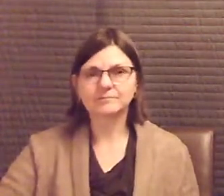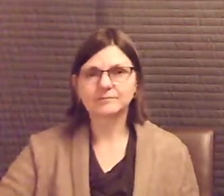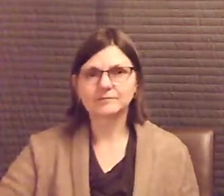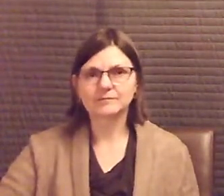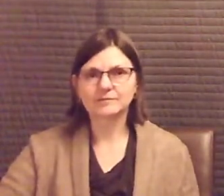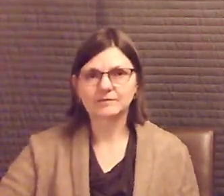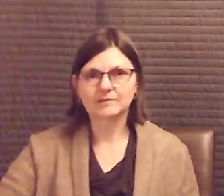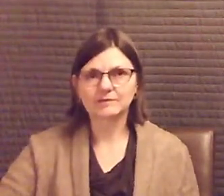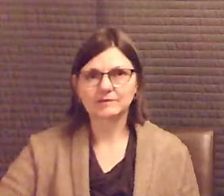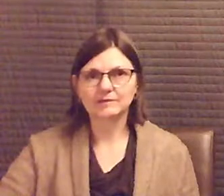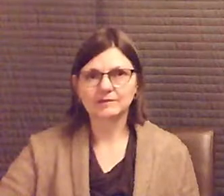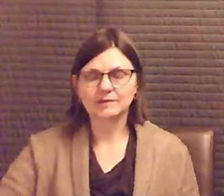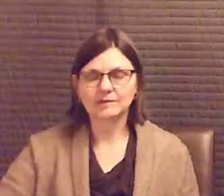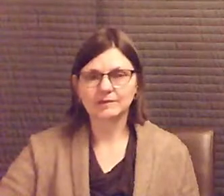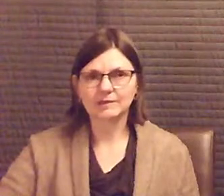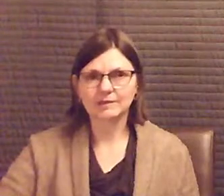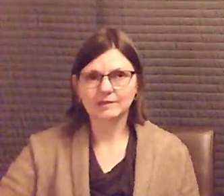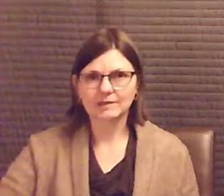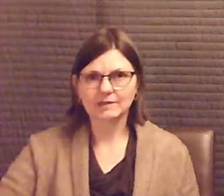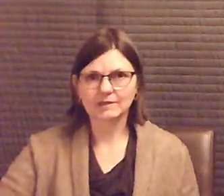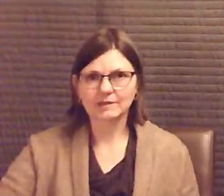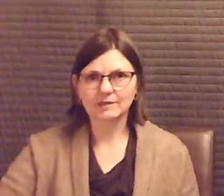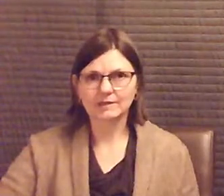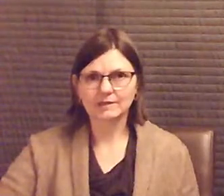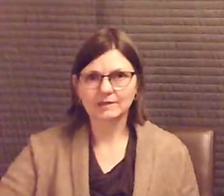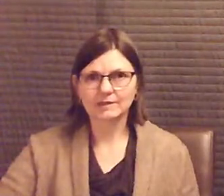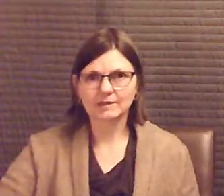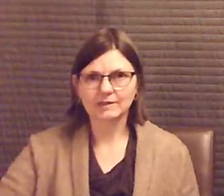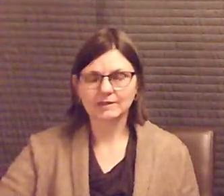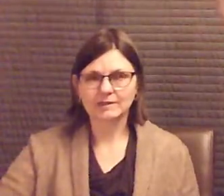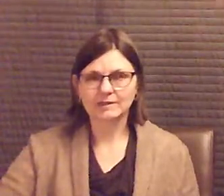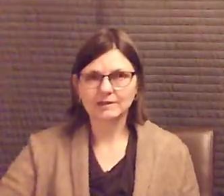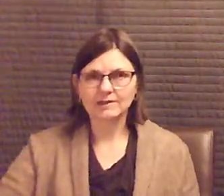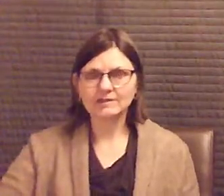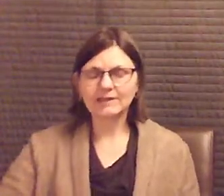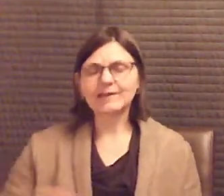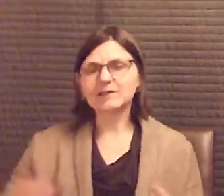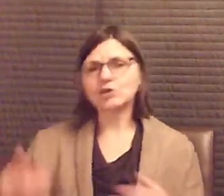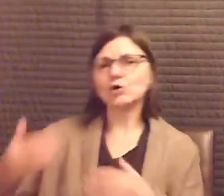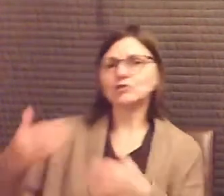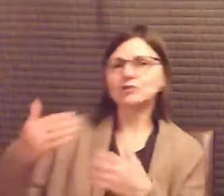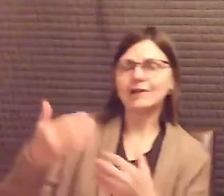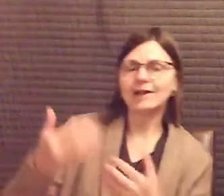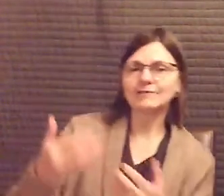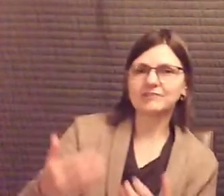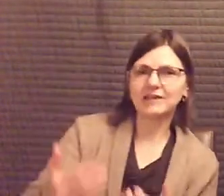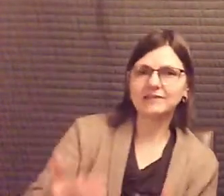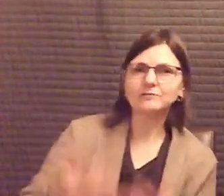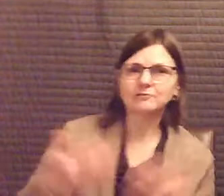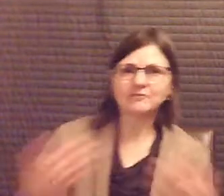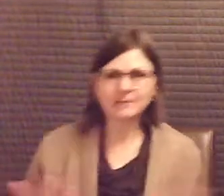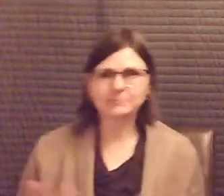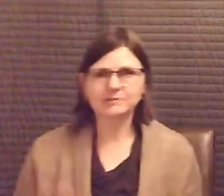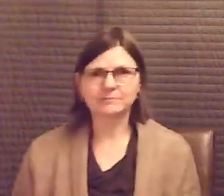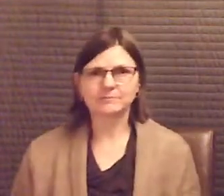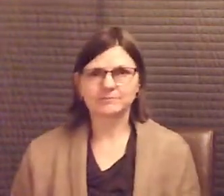rietje doos good sense in doe de line zich in die god in de leven cent verwerkt we